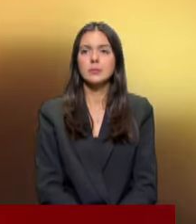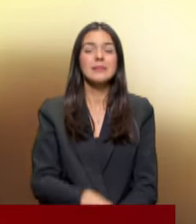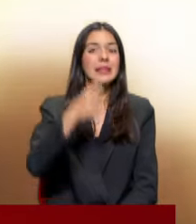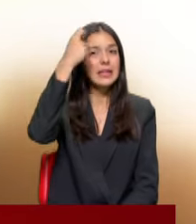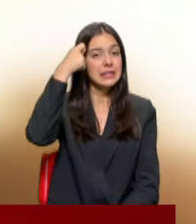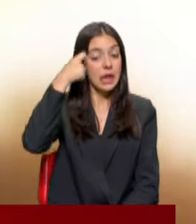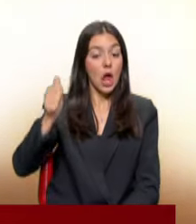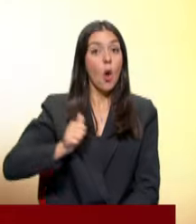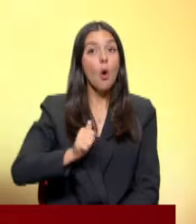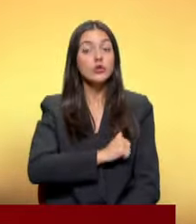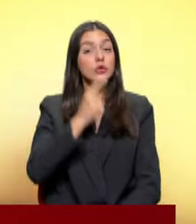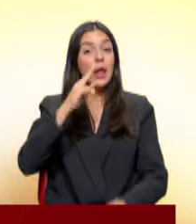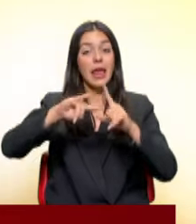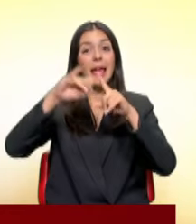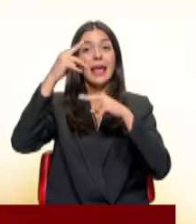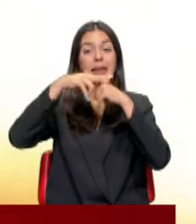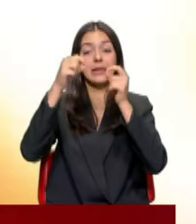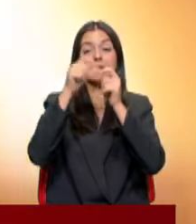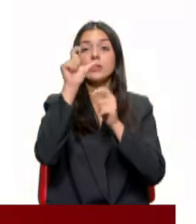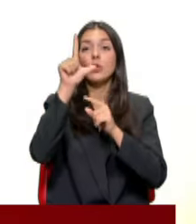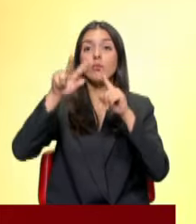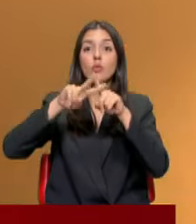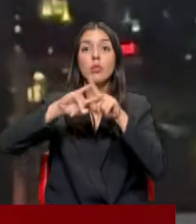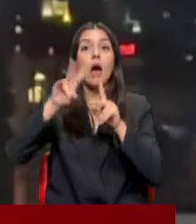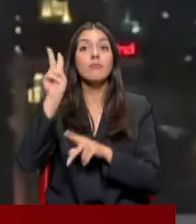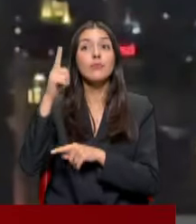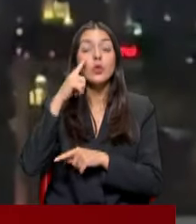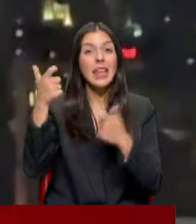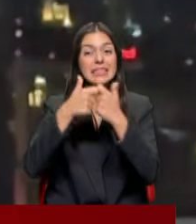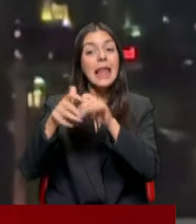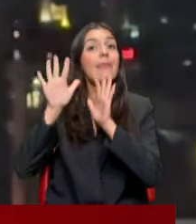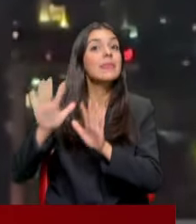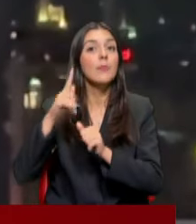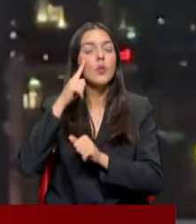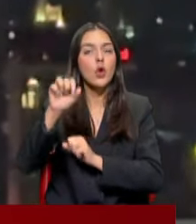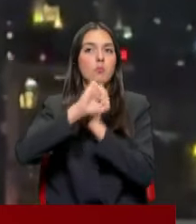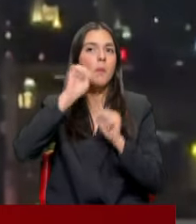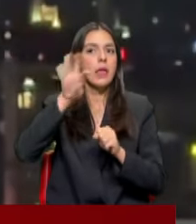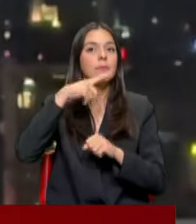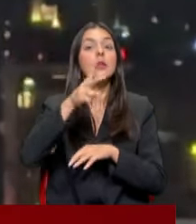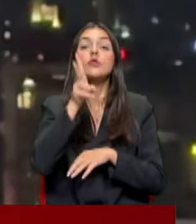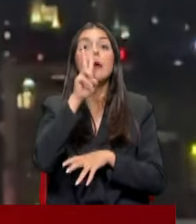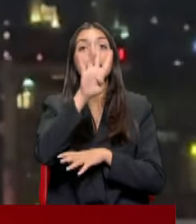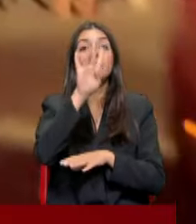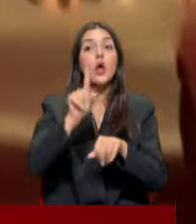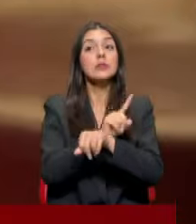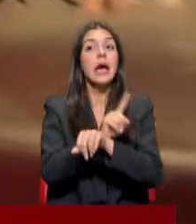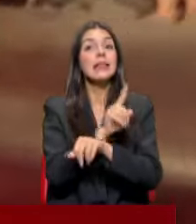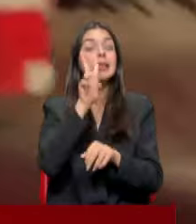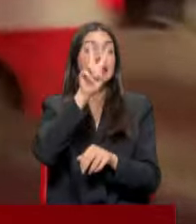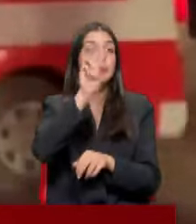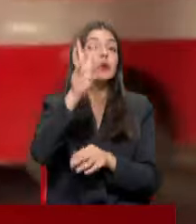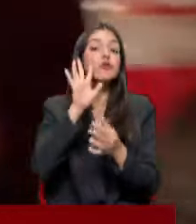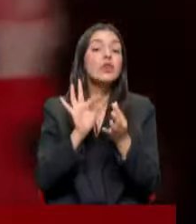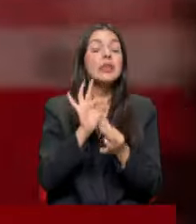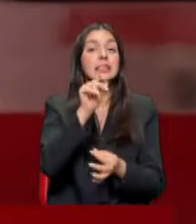İsrail ordusu Hizbullah'a ait mühimmat depolarını vurduğunu öne sürdü. Son 24 saatte saldırılarda 23 kişi hayatını